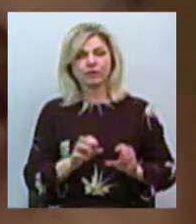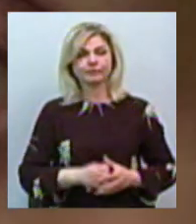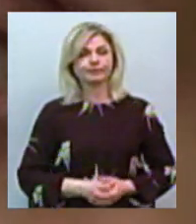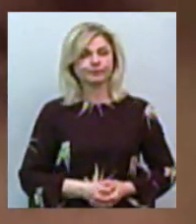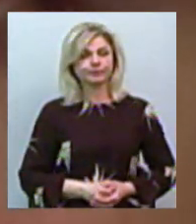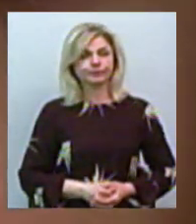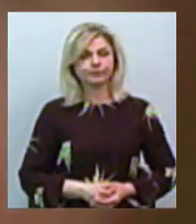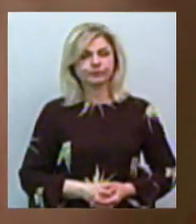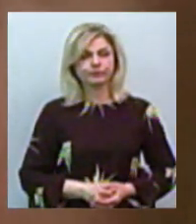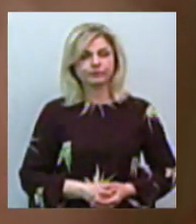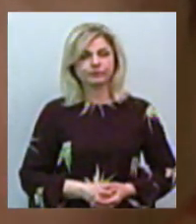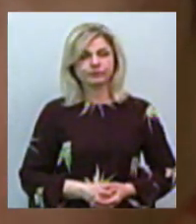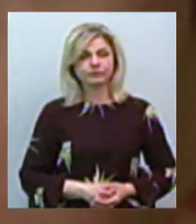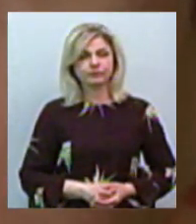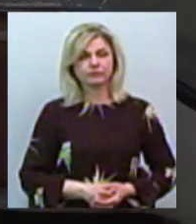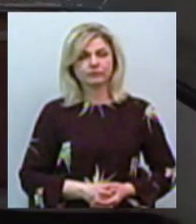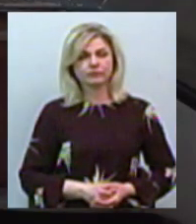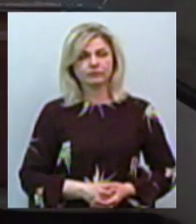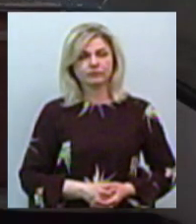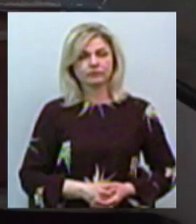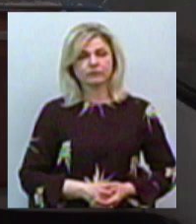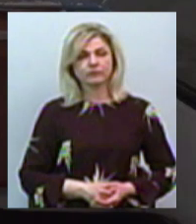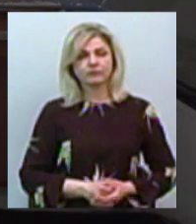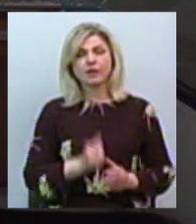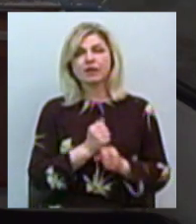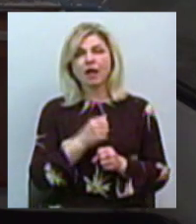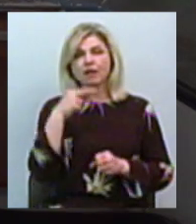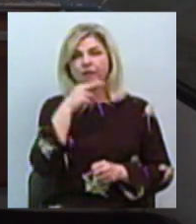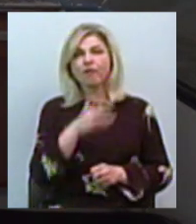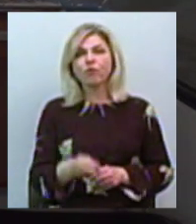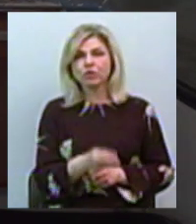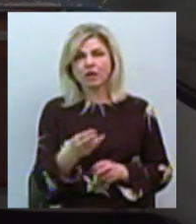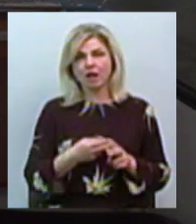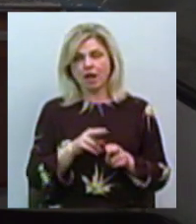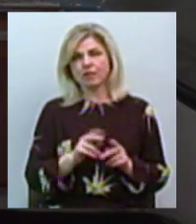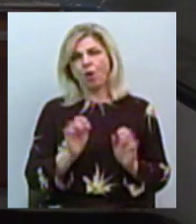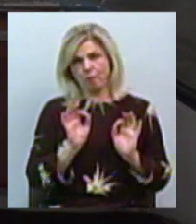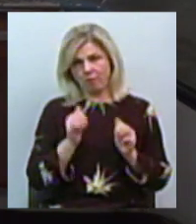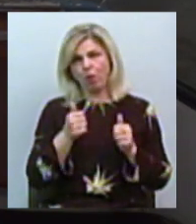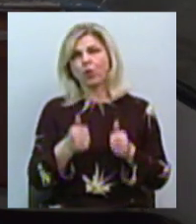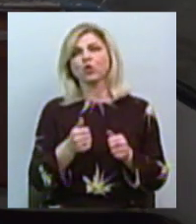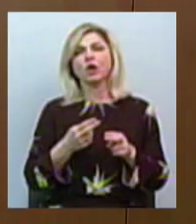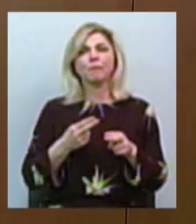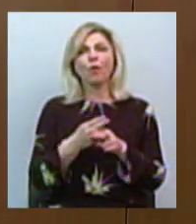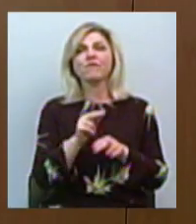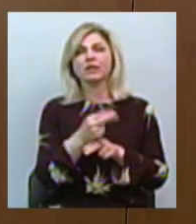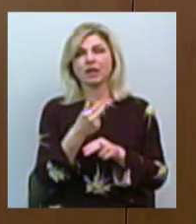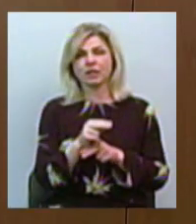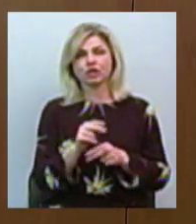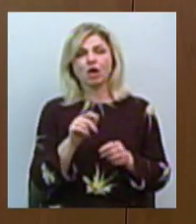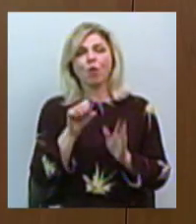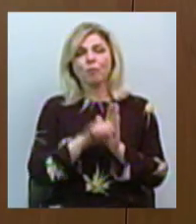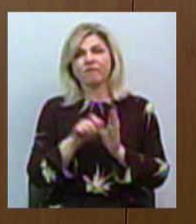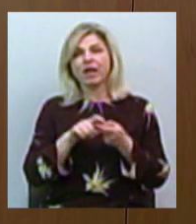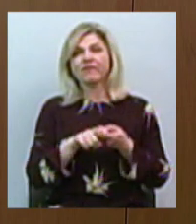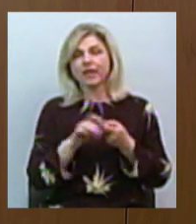управління Держпродспоживслужби Лариса Бурденко говорить, проводити дезінфекцію є хорошим профілактичним методом при вірусних інфекціях. Коли ми говоримо